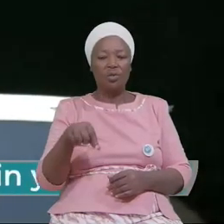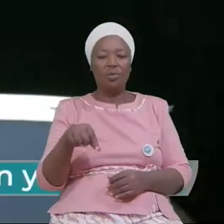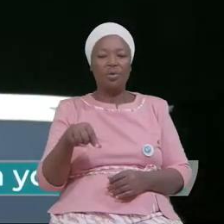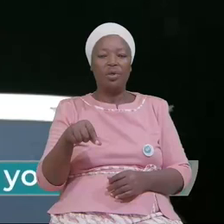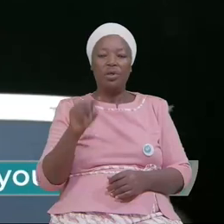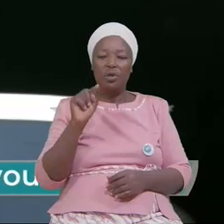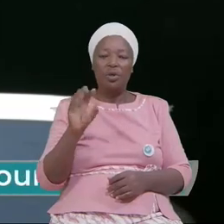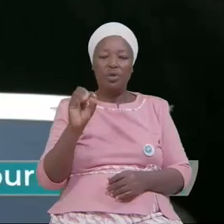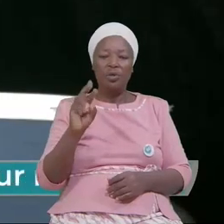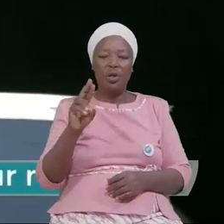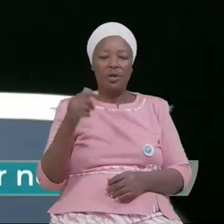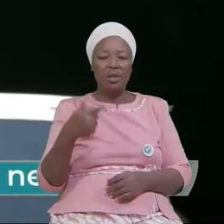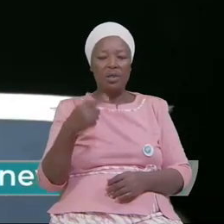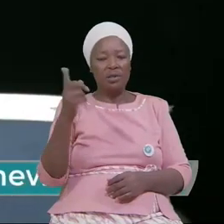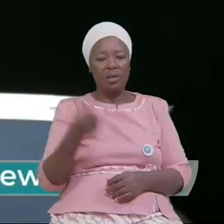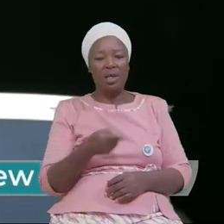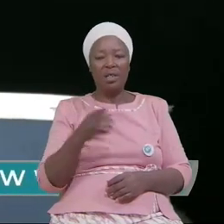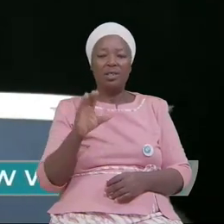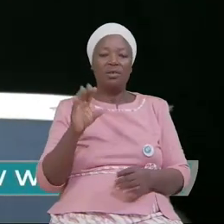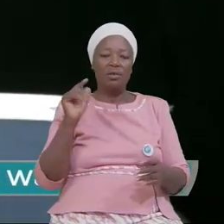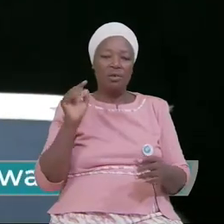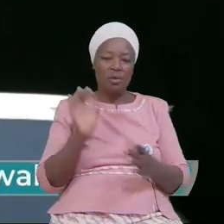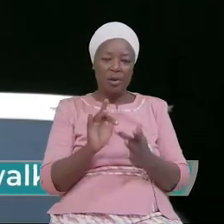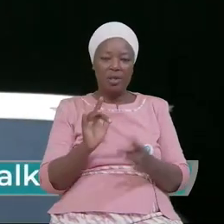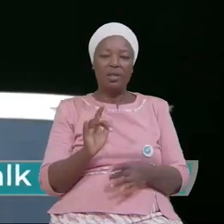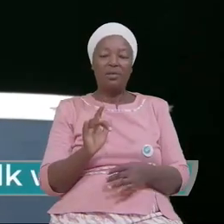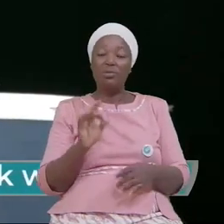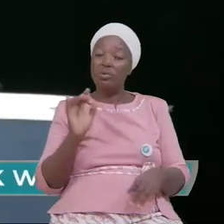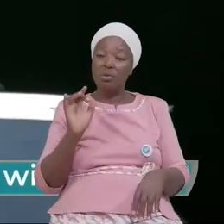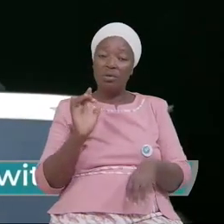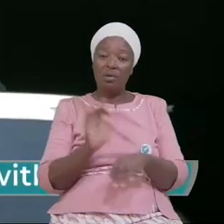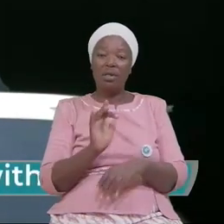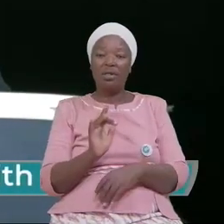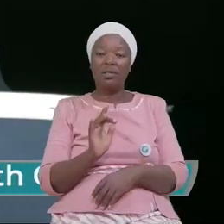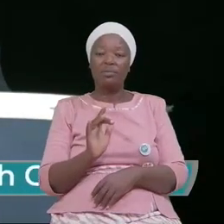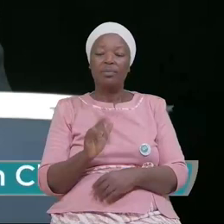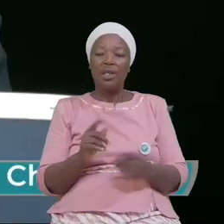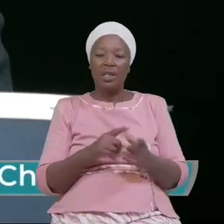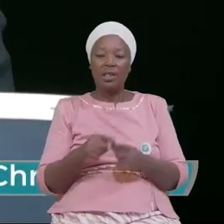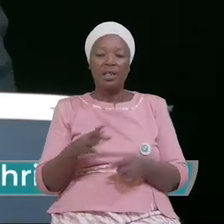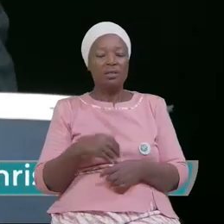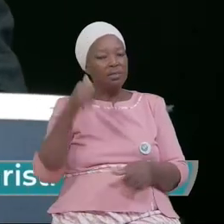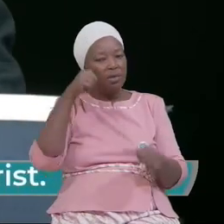s'afficher. Remplissez cela afin de vous aider dans votre nouvelle marche avec Christ.